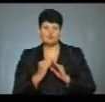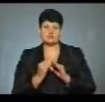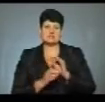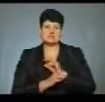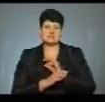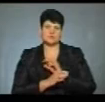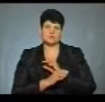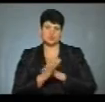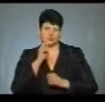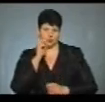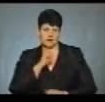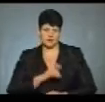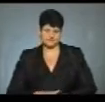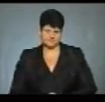України.